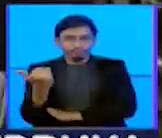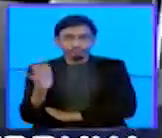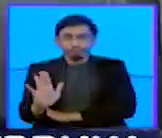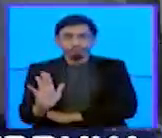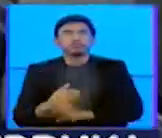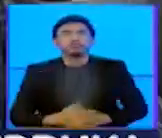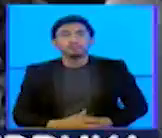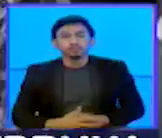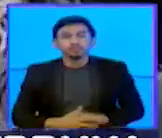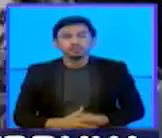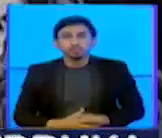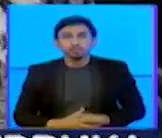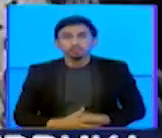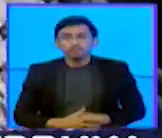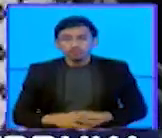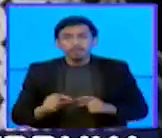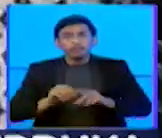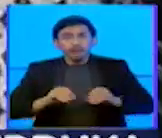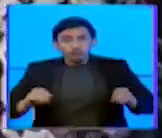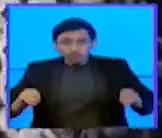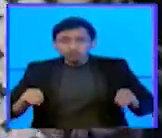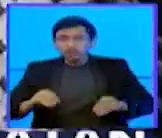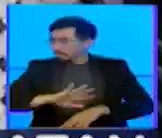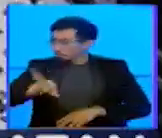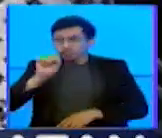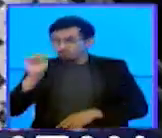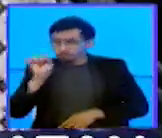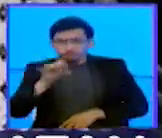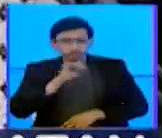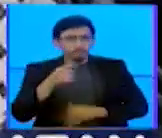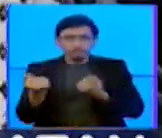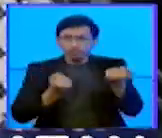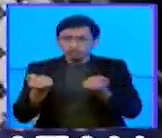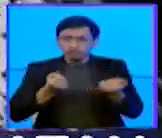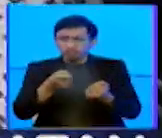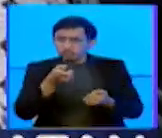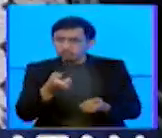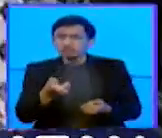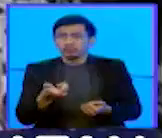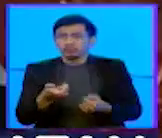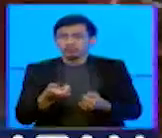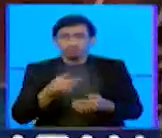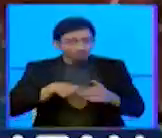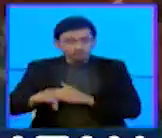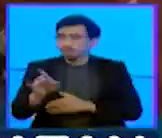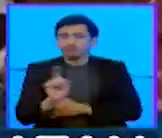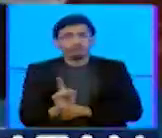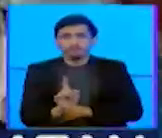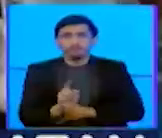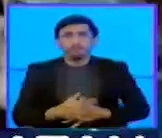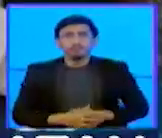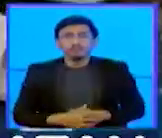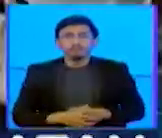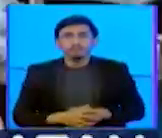mobil bak terbuka yang mengangkut puluhan ibu-ibu ini hendak menuju ke lokasi hajatan di Kecamatan Jatiroto, Wonogiri. Padahal